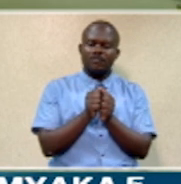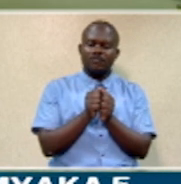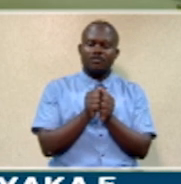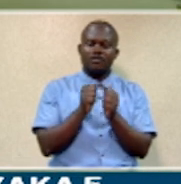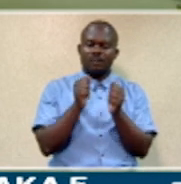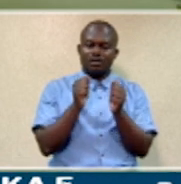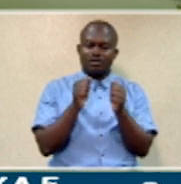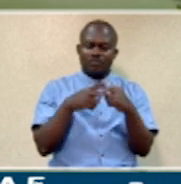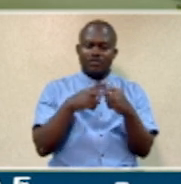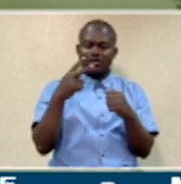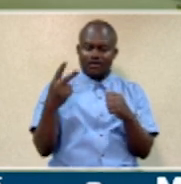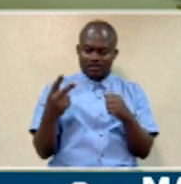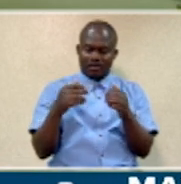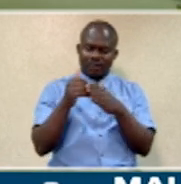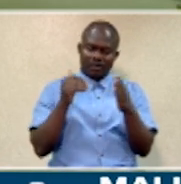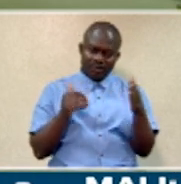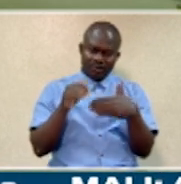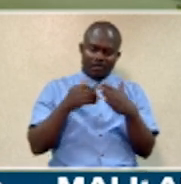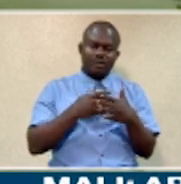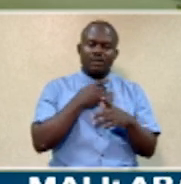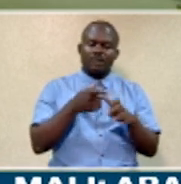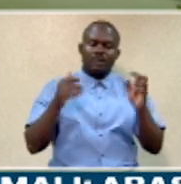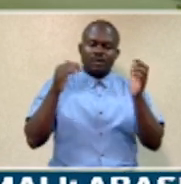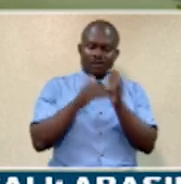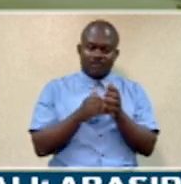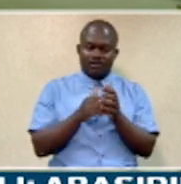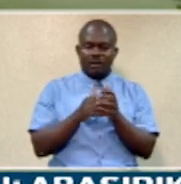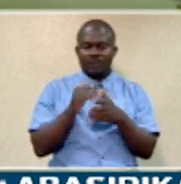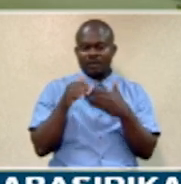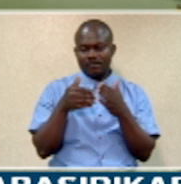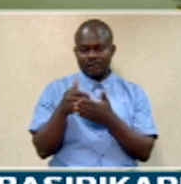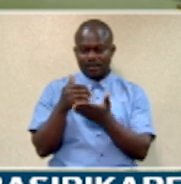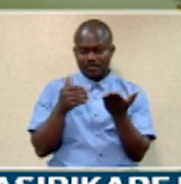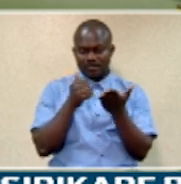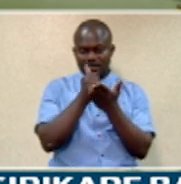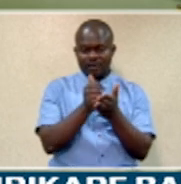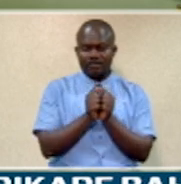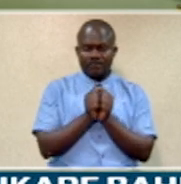72 hours mbere yo gusura kandi bagasanga bateye indwara